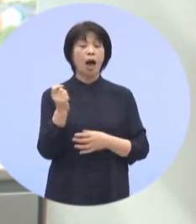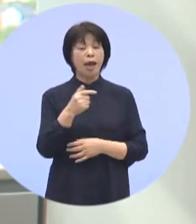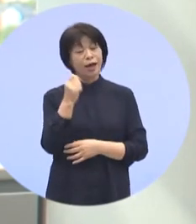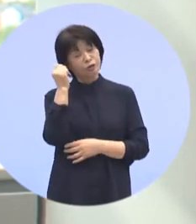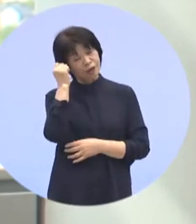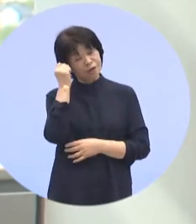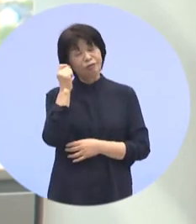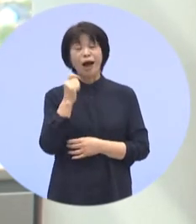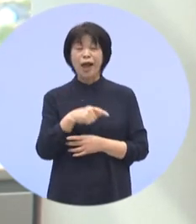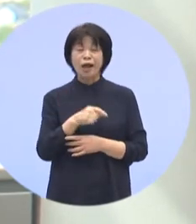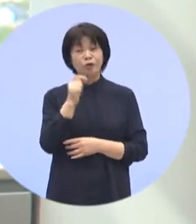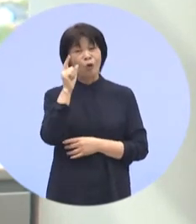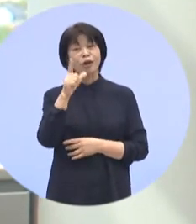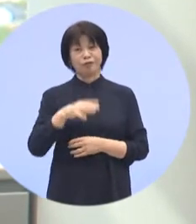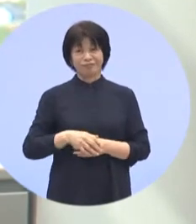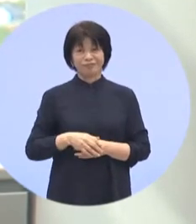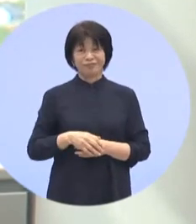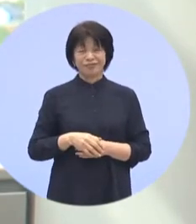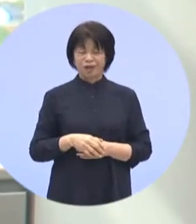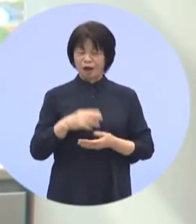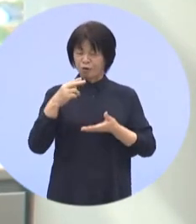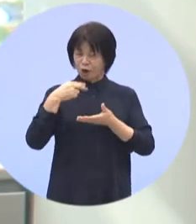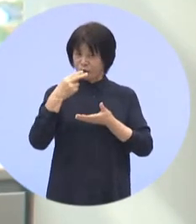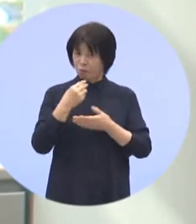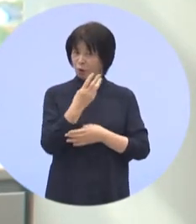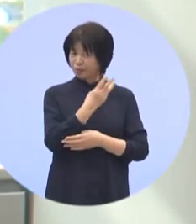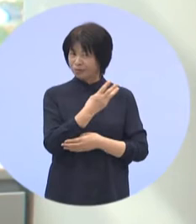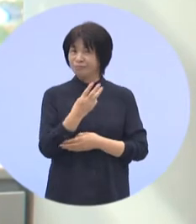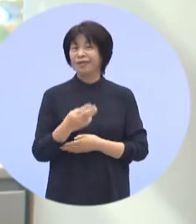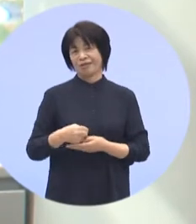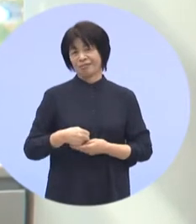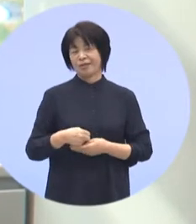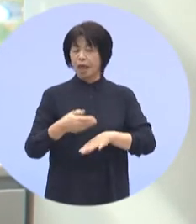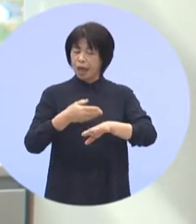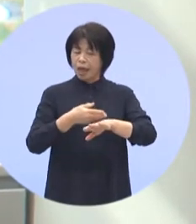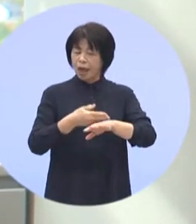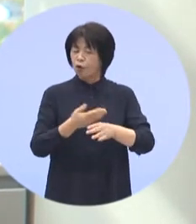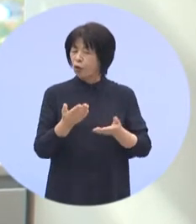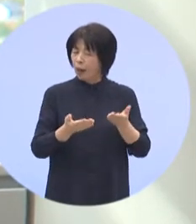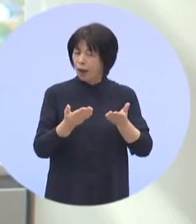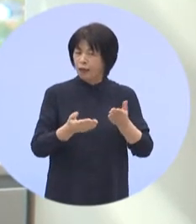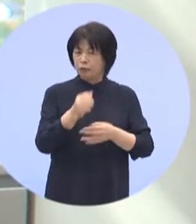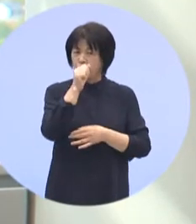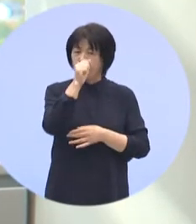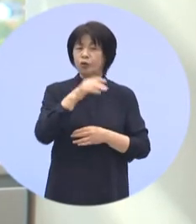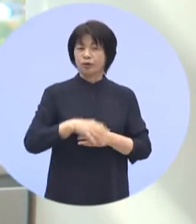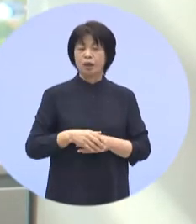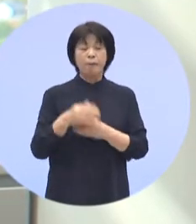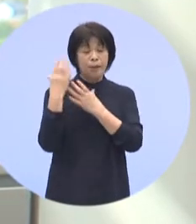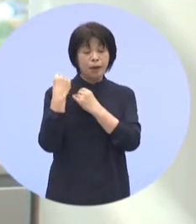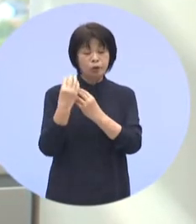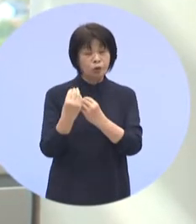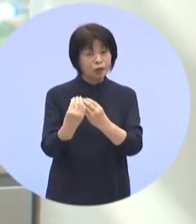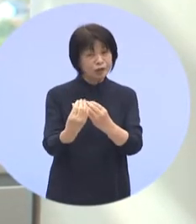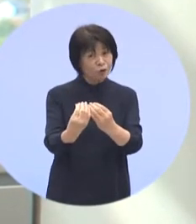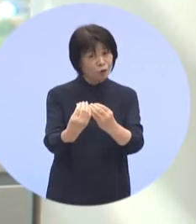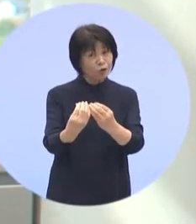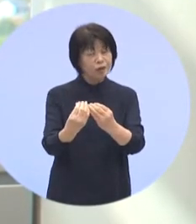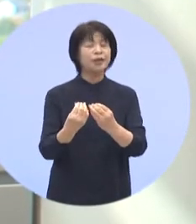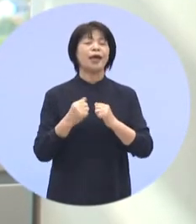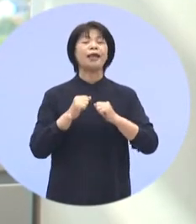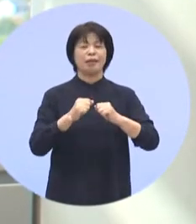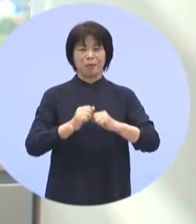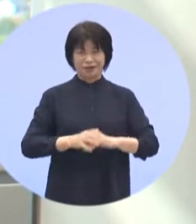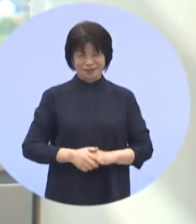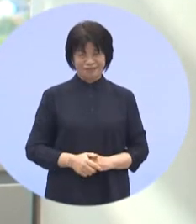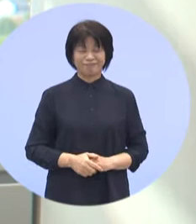であったり、3食しっかり食べるであったり、栄養バランスっていう部分では、いつもと特にやってることは変わらずに